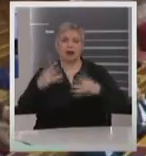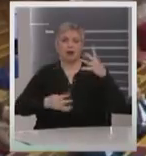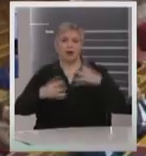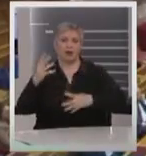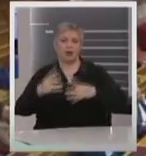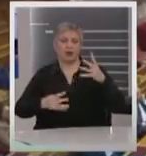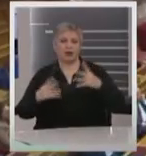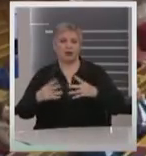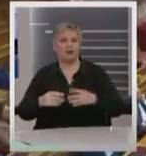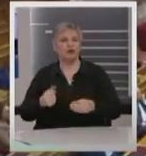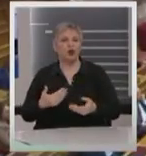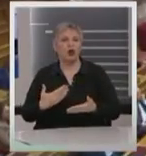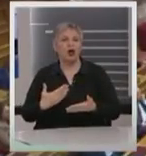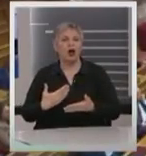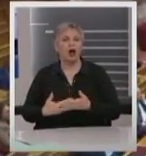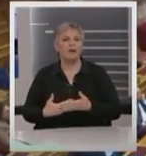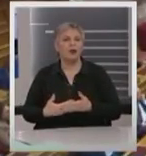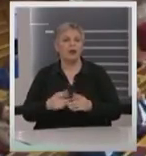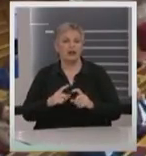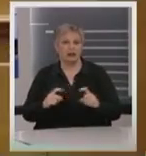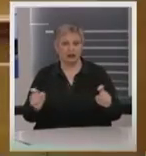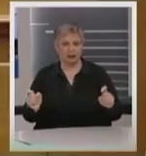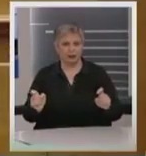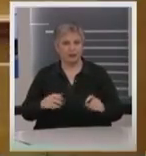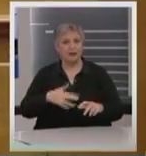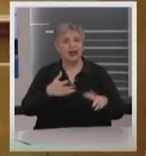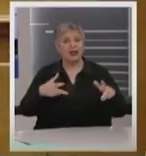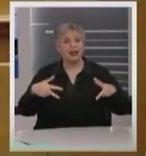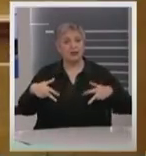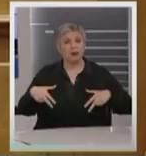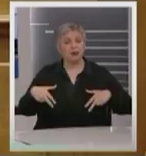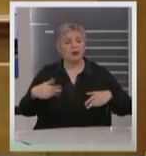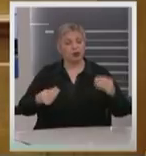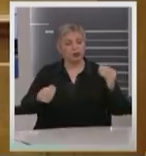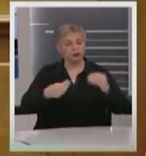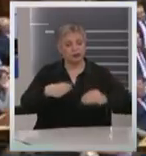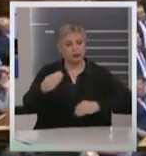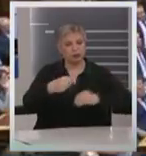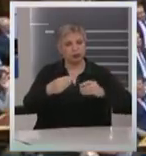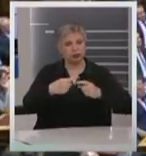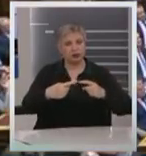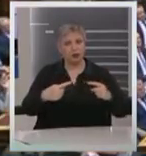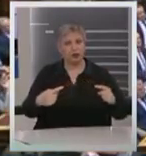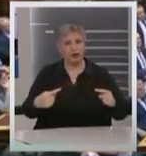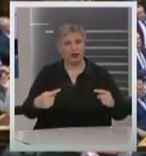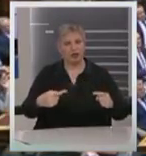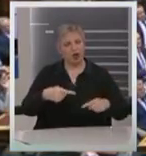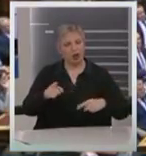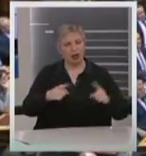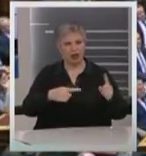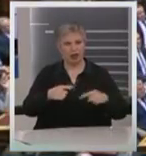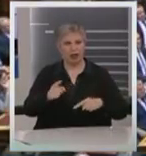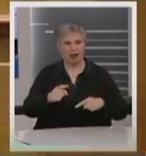φορά ότι μια ετερόκλητη κυβερνητική πλειοψηφία που γαλουχήθηκε σε